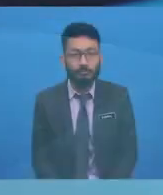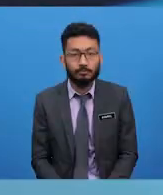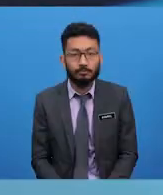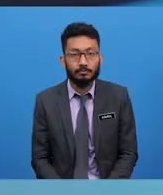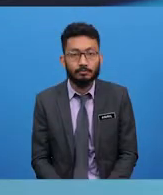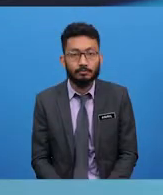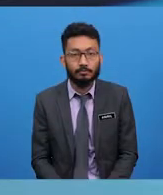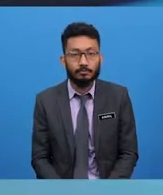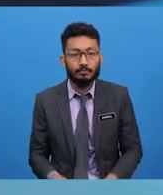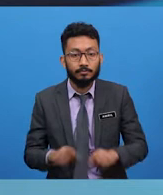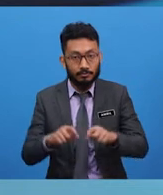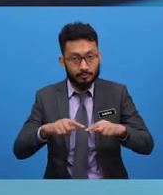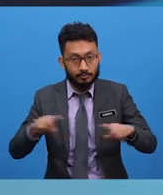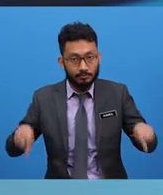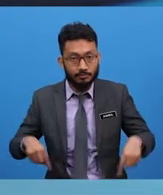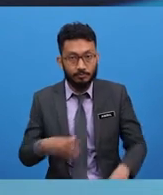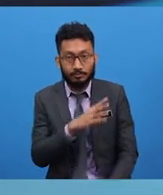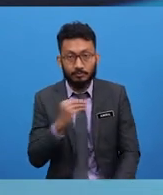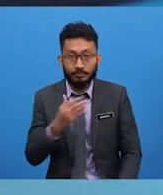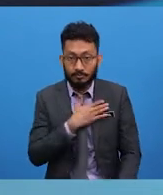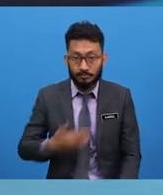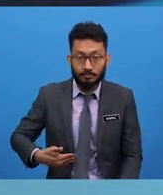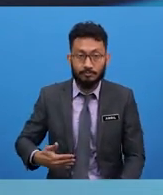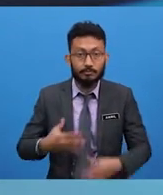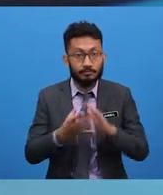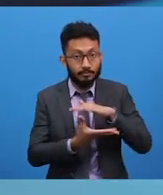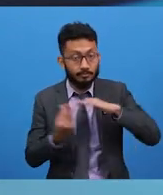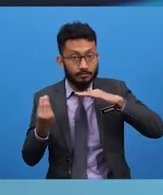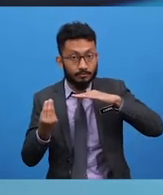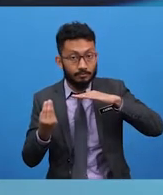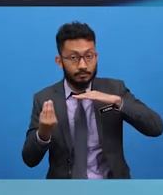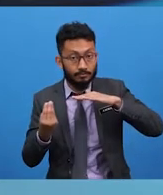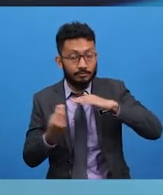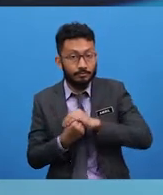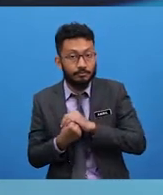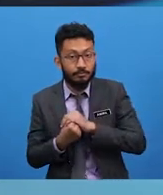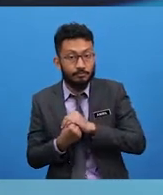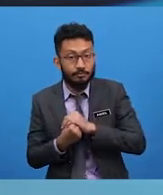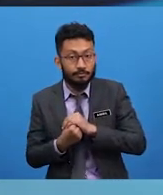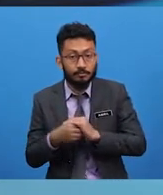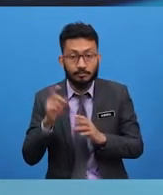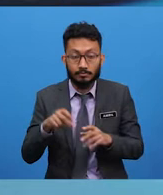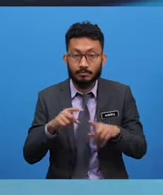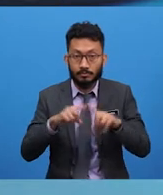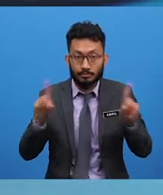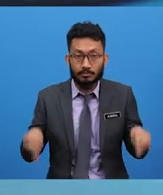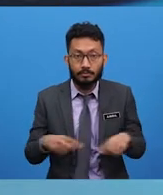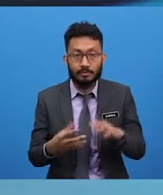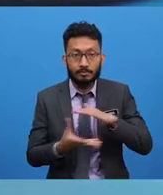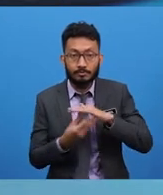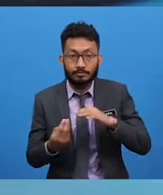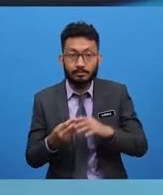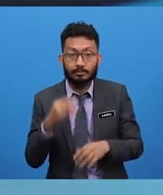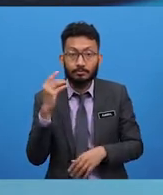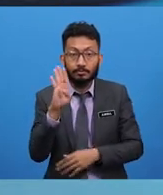Pemidang batik cetak yang bermotifkan geometri dan flora. Pastikan pemidang tiada kebocoran dan